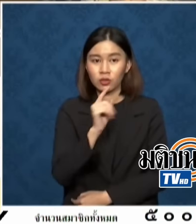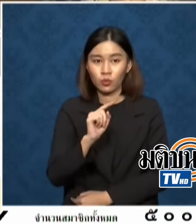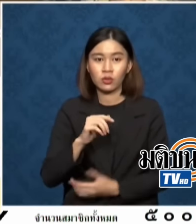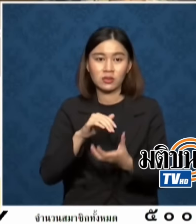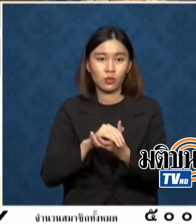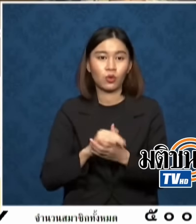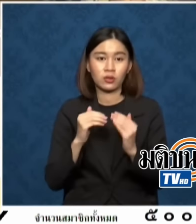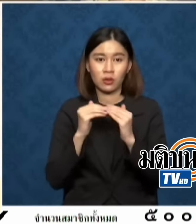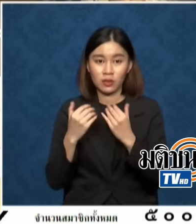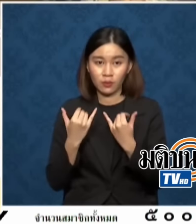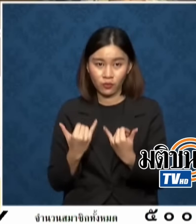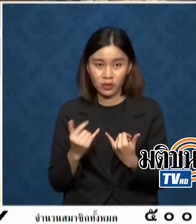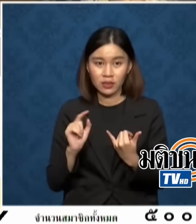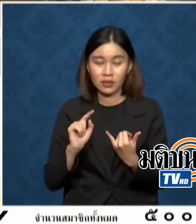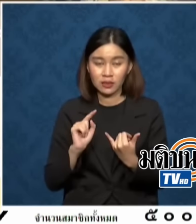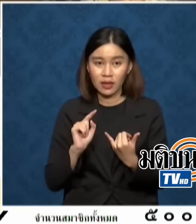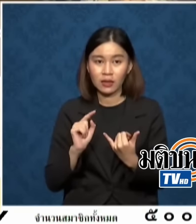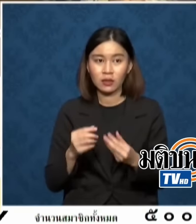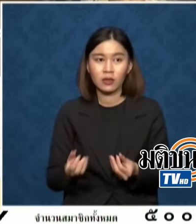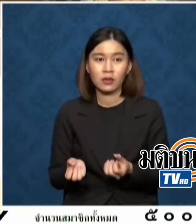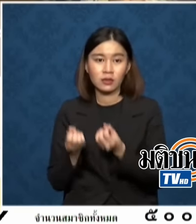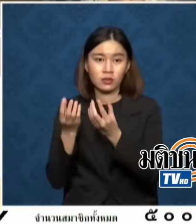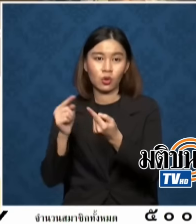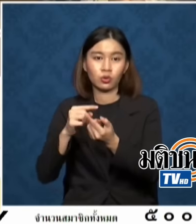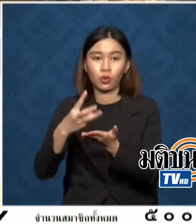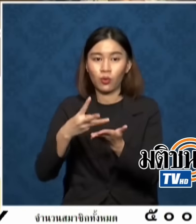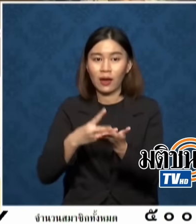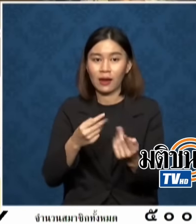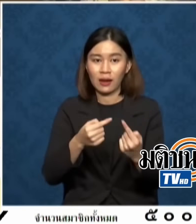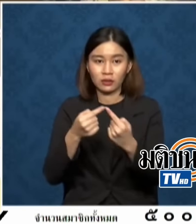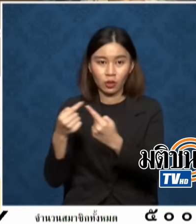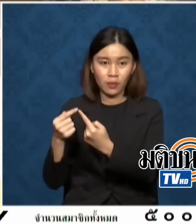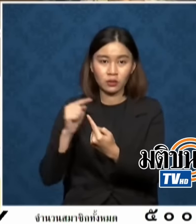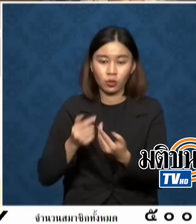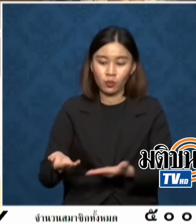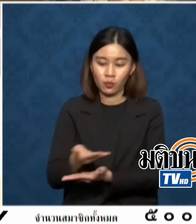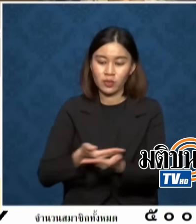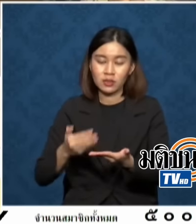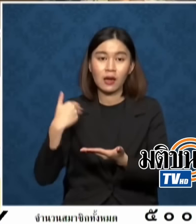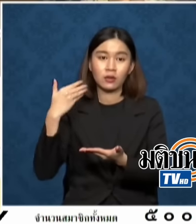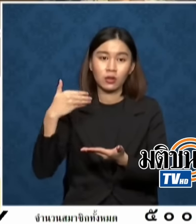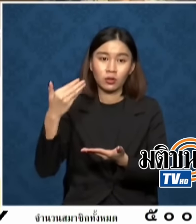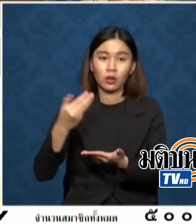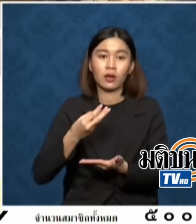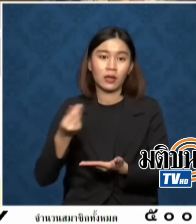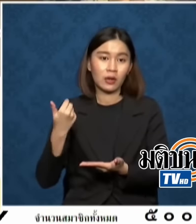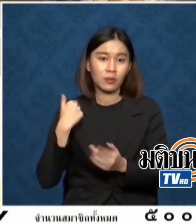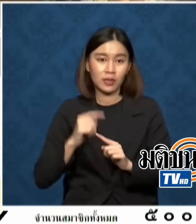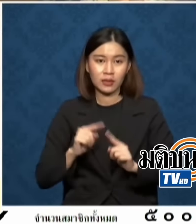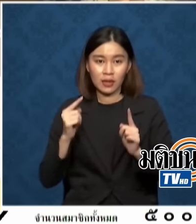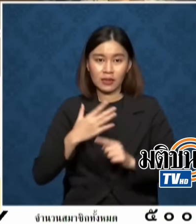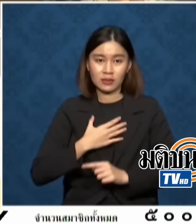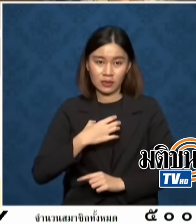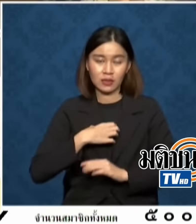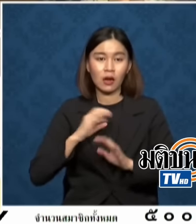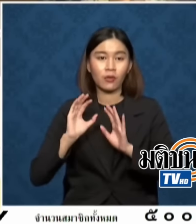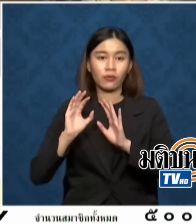มรสเท่าเทียมวันนี้จะส่งต่อในวาระถัดไปให้พิจารณาต่ออย่างรวดเร็วแต่ดิฉันก็อยาก